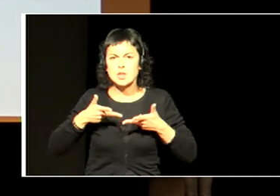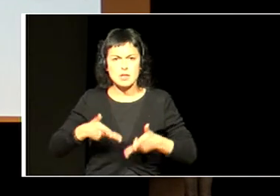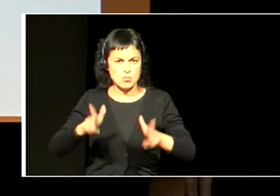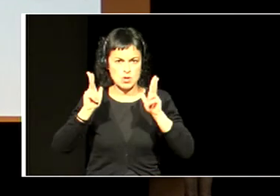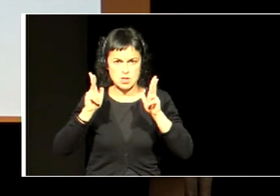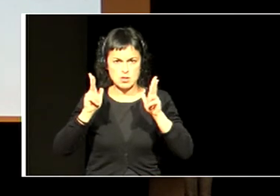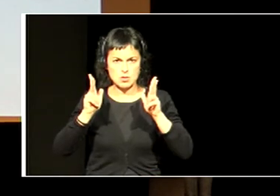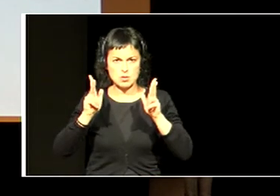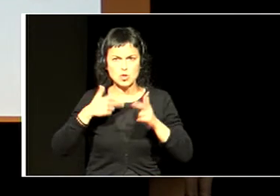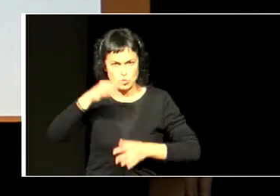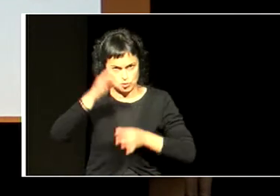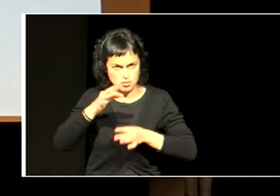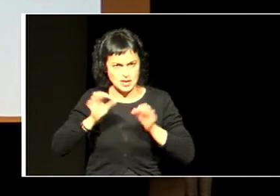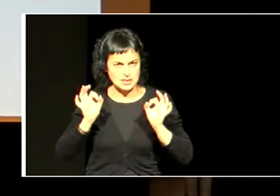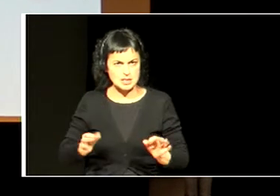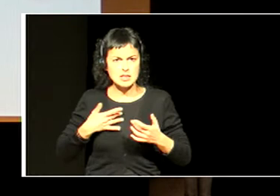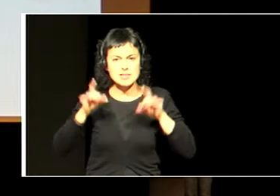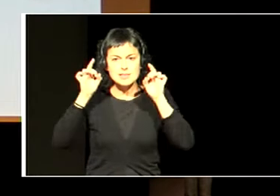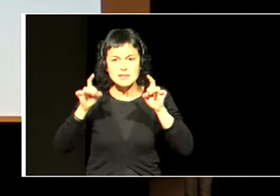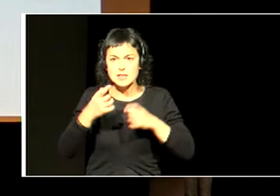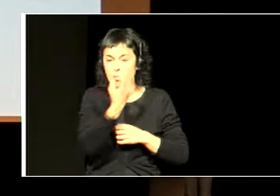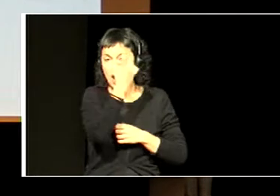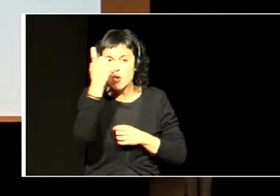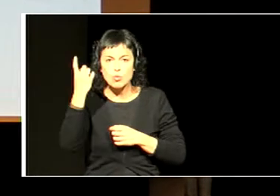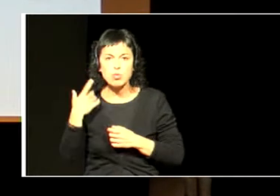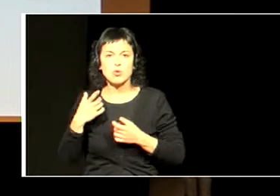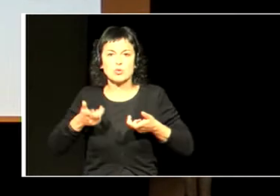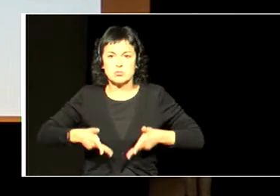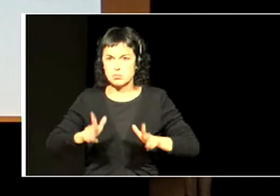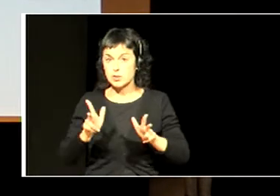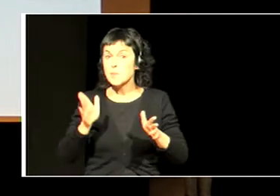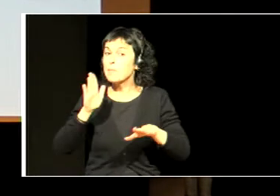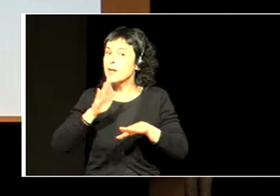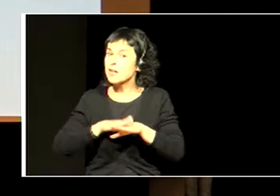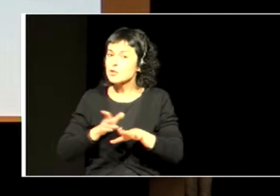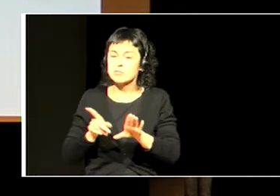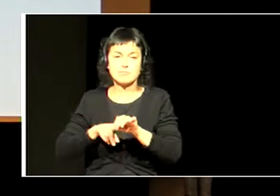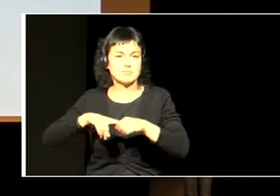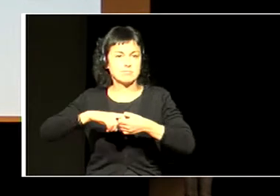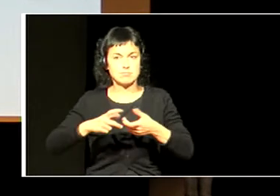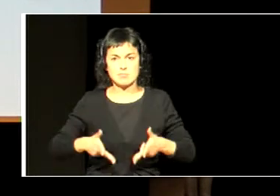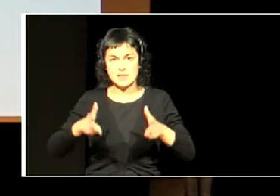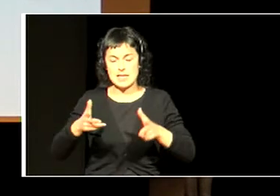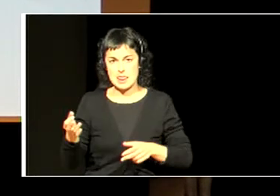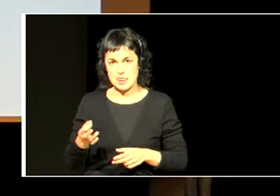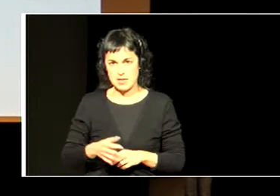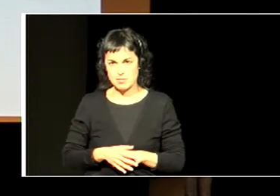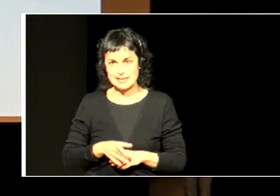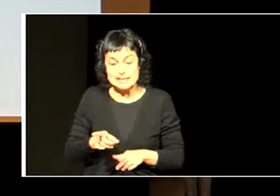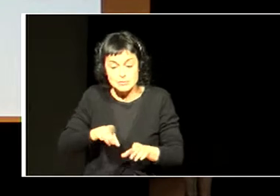behar ditugula ikasleak demokrazian. Eta horretarako ezinbestekoa dela partaidetza. Eta partaidetza da gauza oso